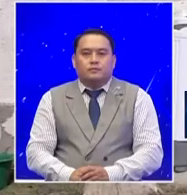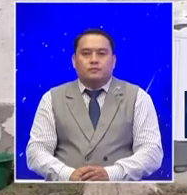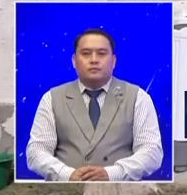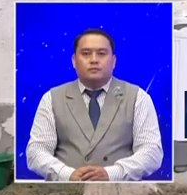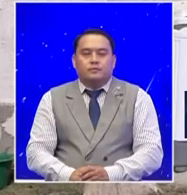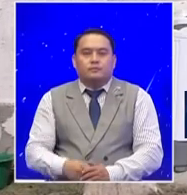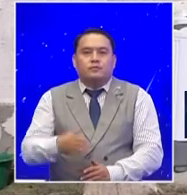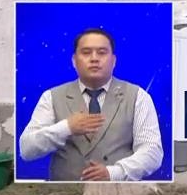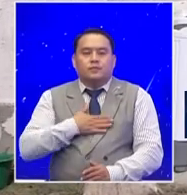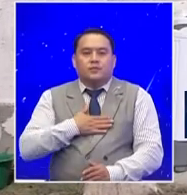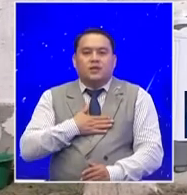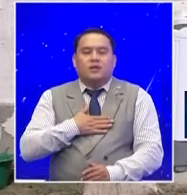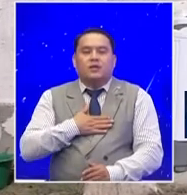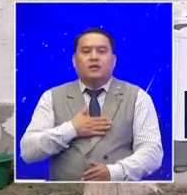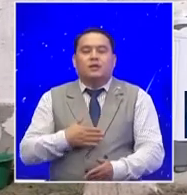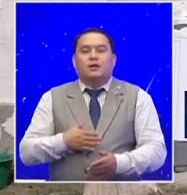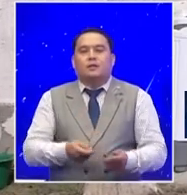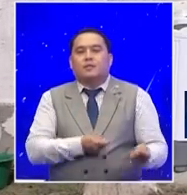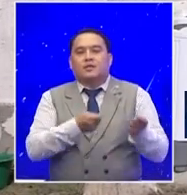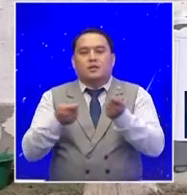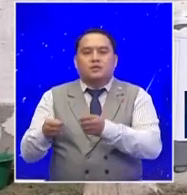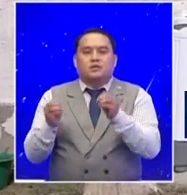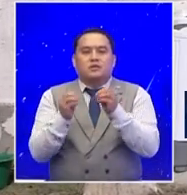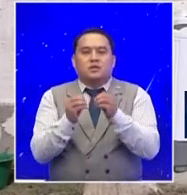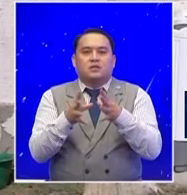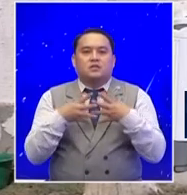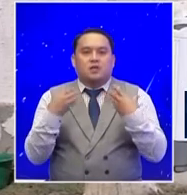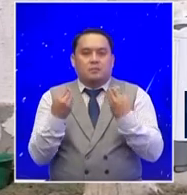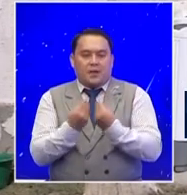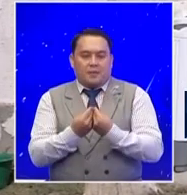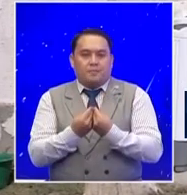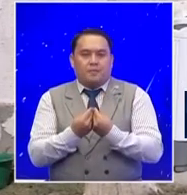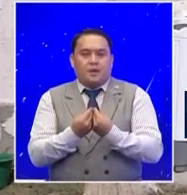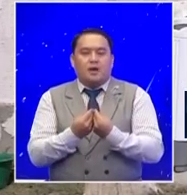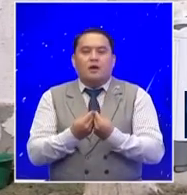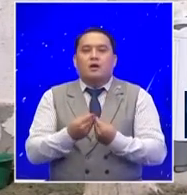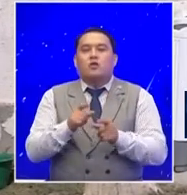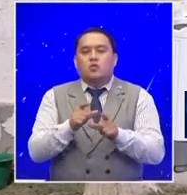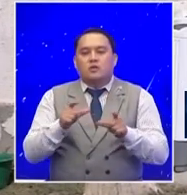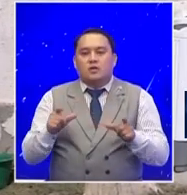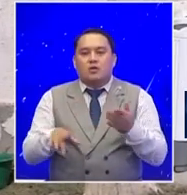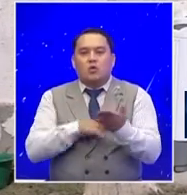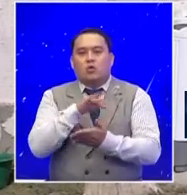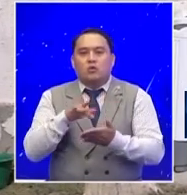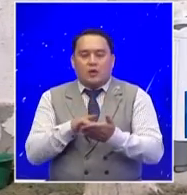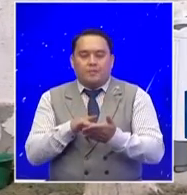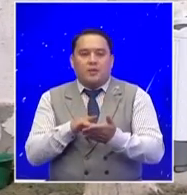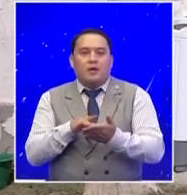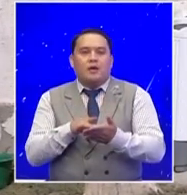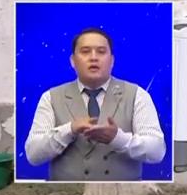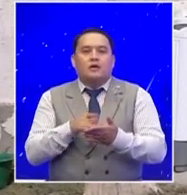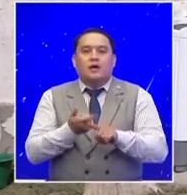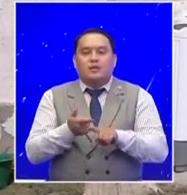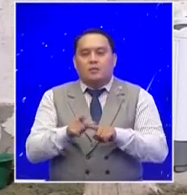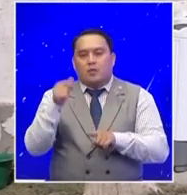Мы посетили 10 семей. Им были доставлены продуктовые корзины, собранные неравнодушными гражданами города. Хочу отметить, что в нынешний